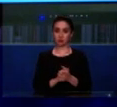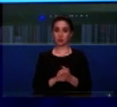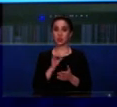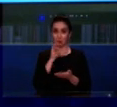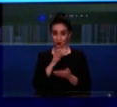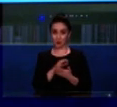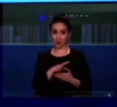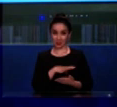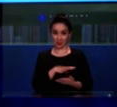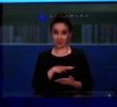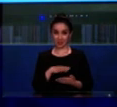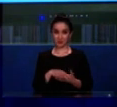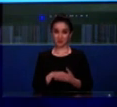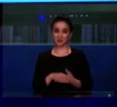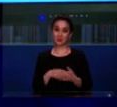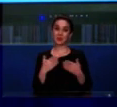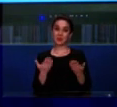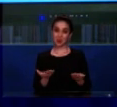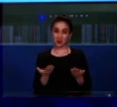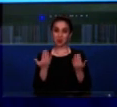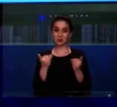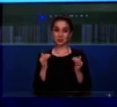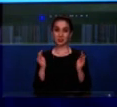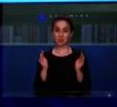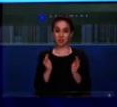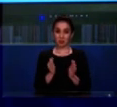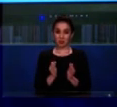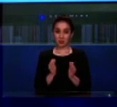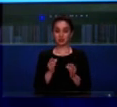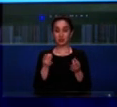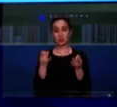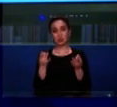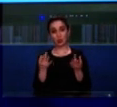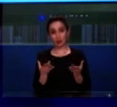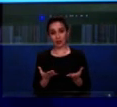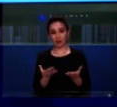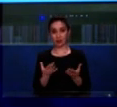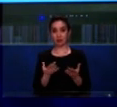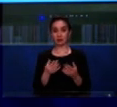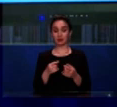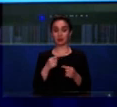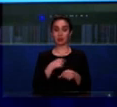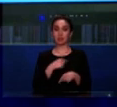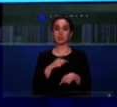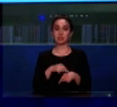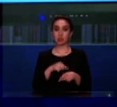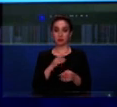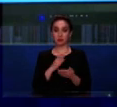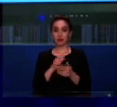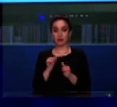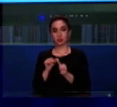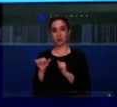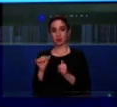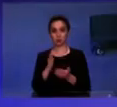Жауап бердіңіз ма? Демак, ихчамлиги, соддалиги, тасырчанлиги билан